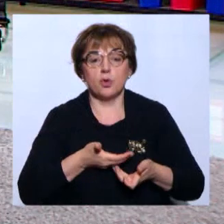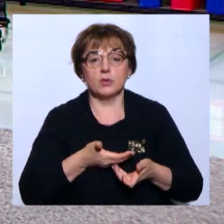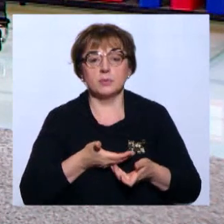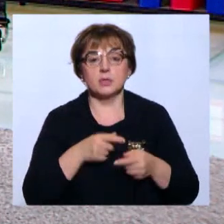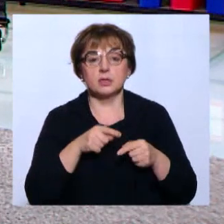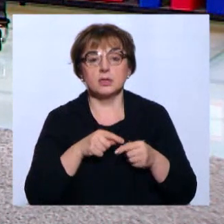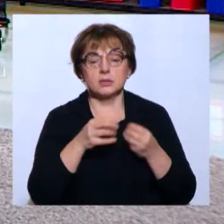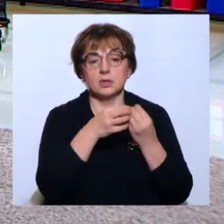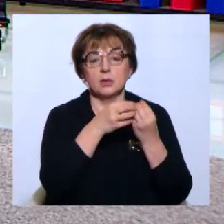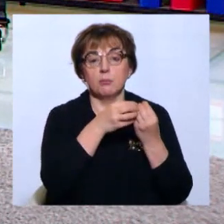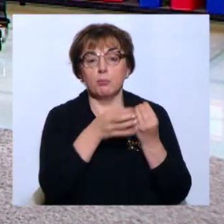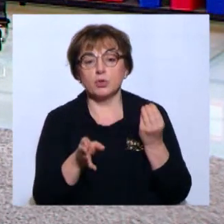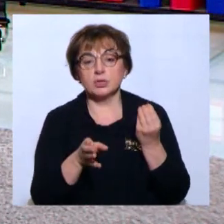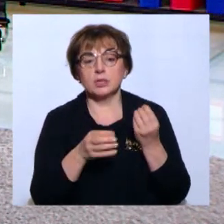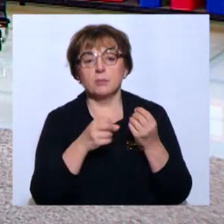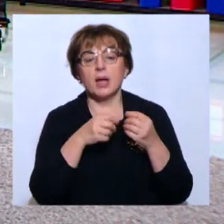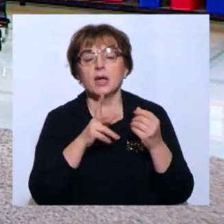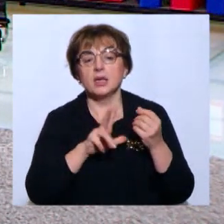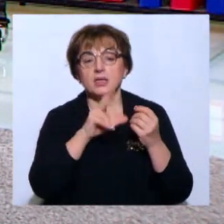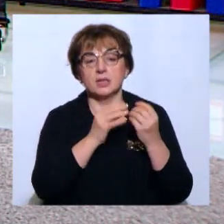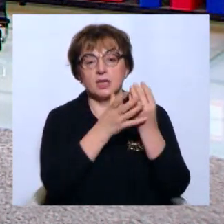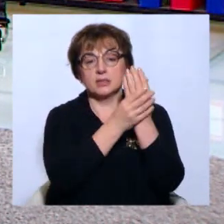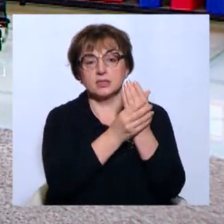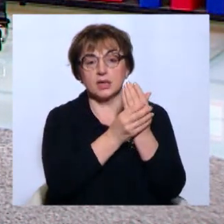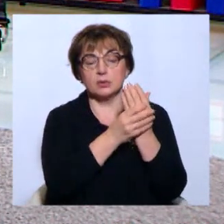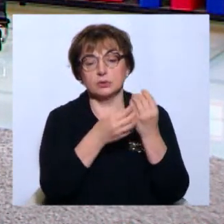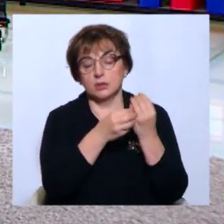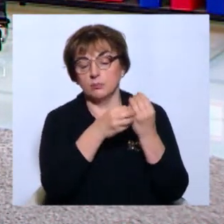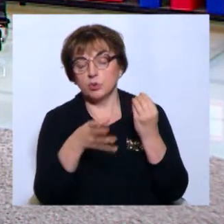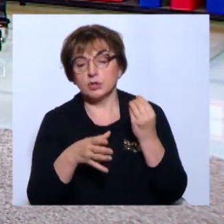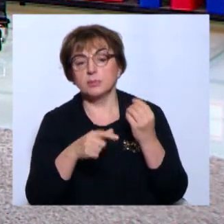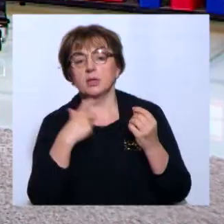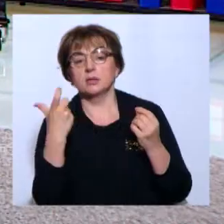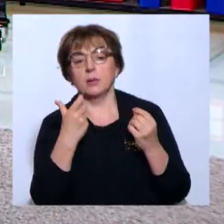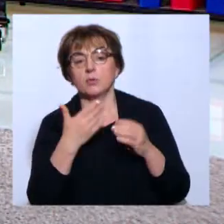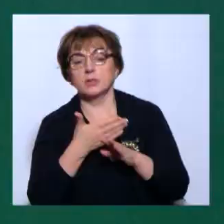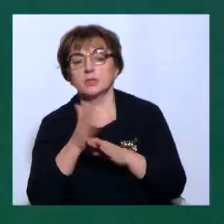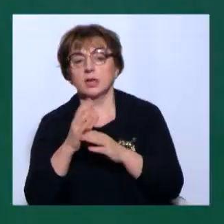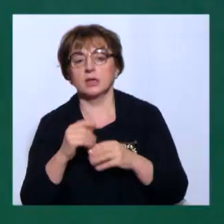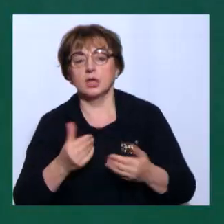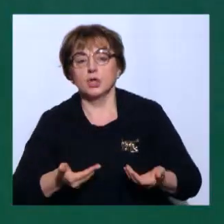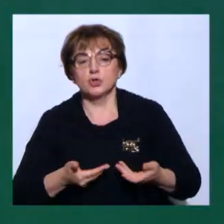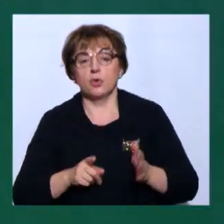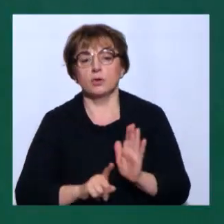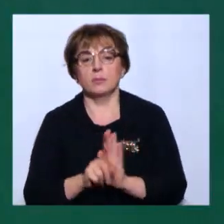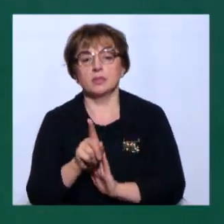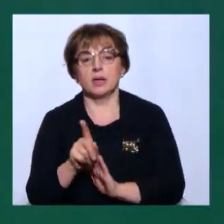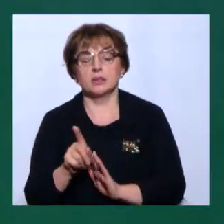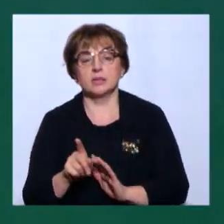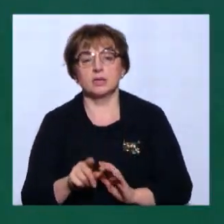ის წყდება ჰიდრა სხეულს და იწყებს დამოუკიდებელ ცხოვრებას. მინდა